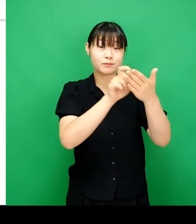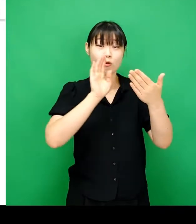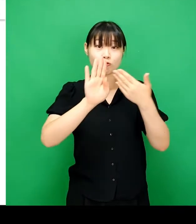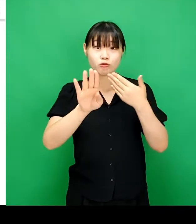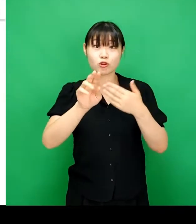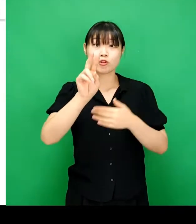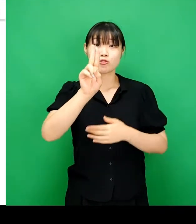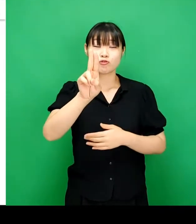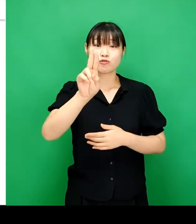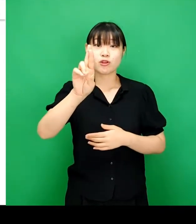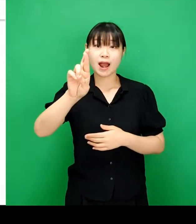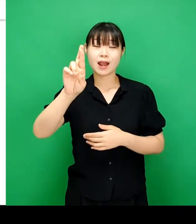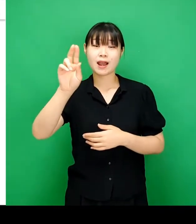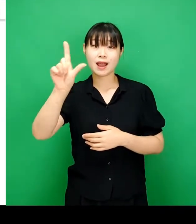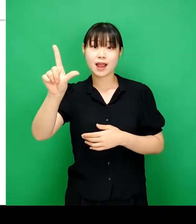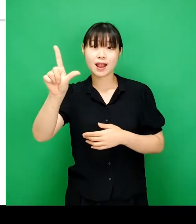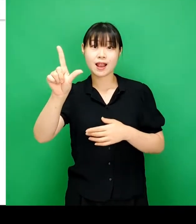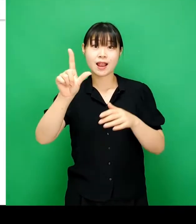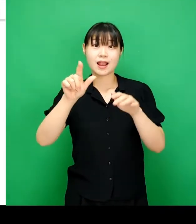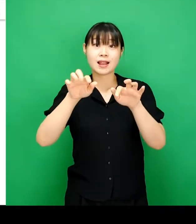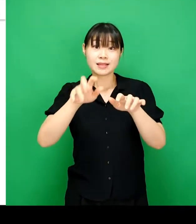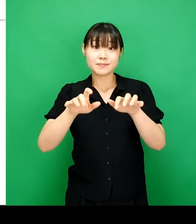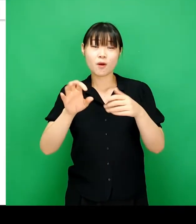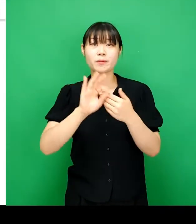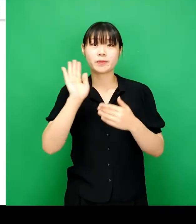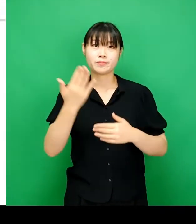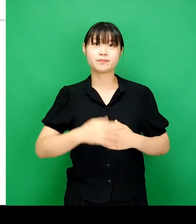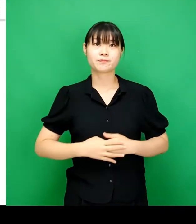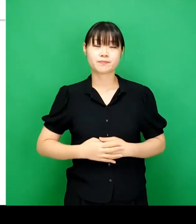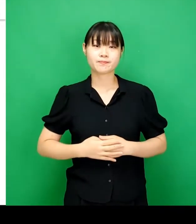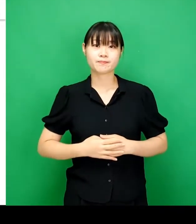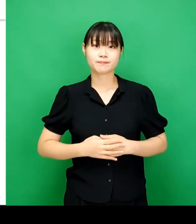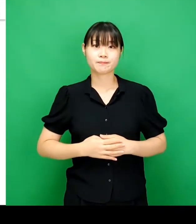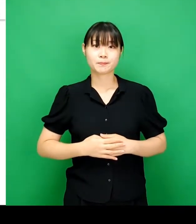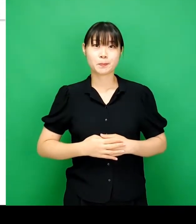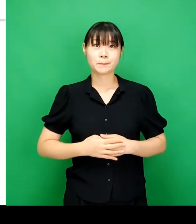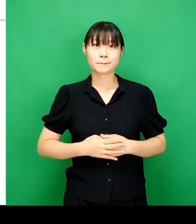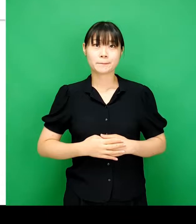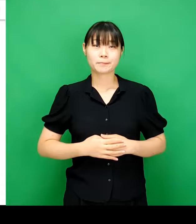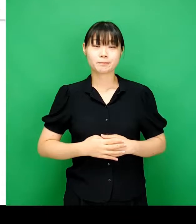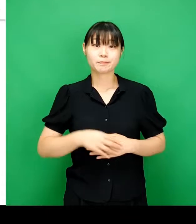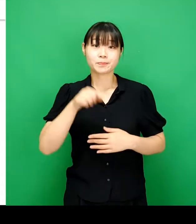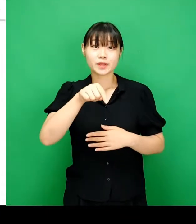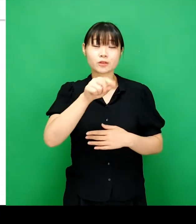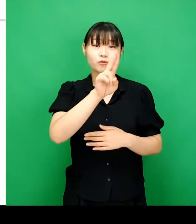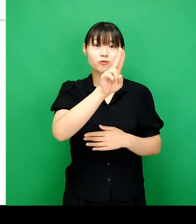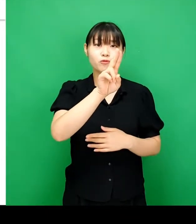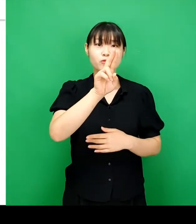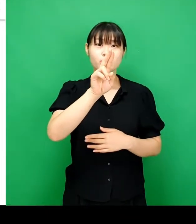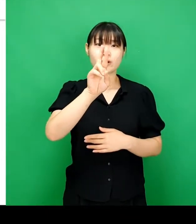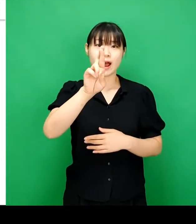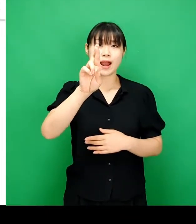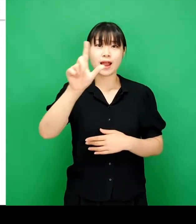사용 방법은 함수 입력 후에 URL과 엑스패스 검색어를 입력한다고 합니다.